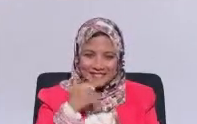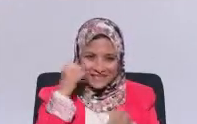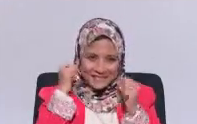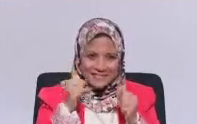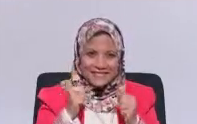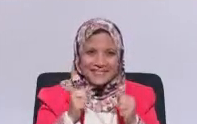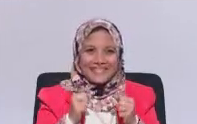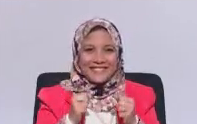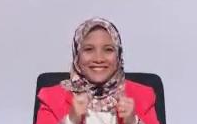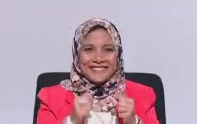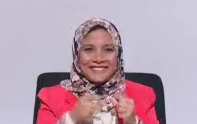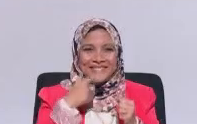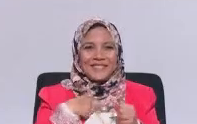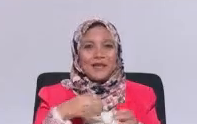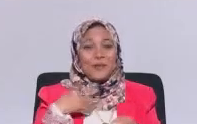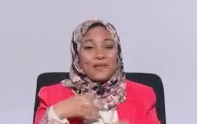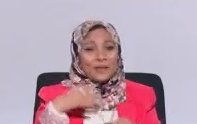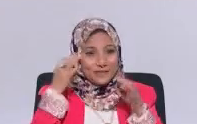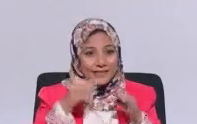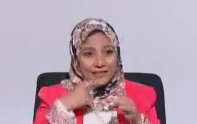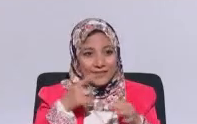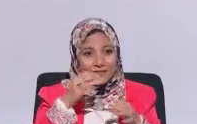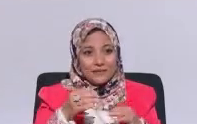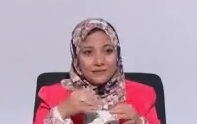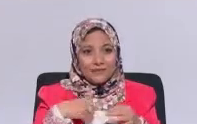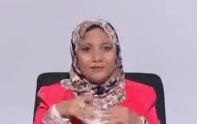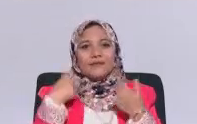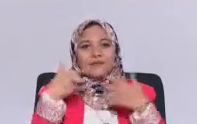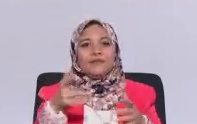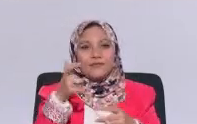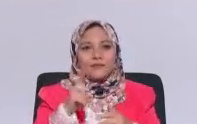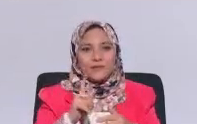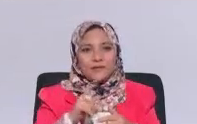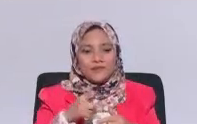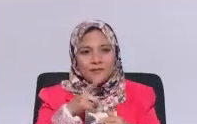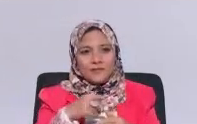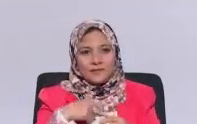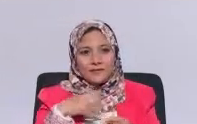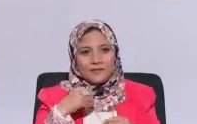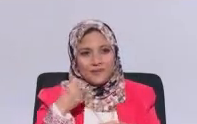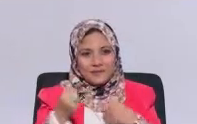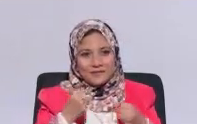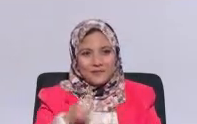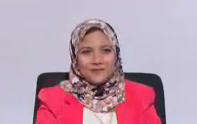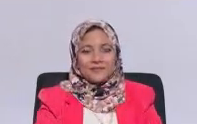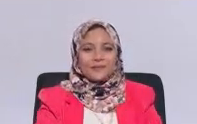انت بص العبقري صدقتك. اللي هو الزياده في الغلا. لا طب مش هضرب. بس انا برضه جاريتك قوي قوي يا ريس.